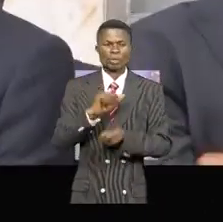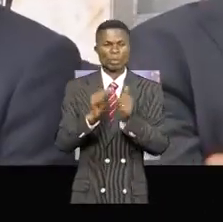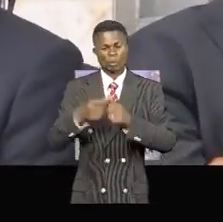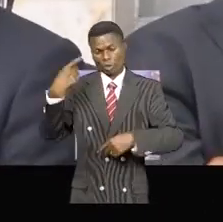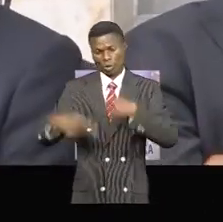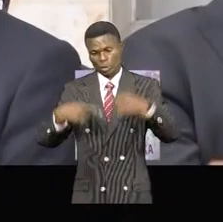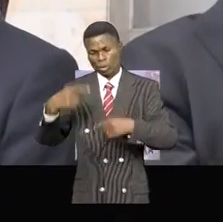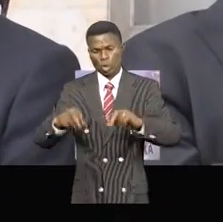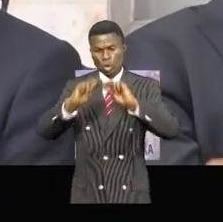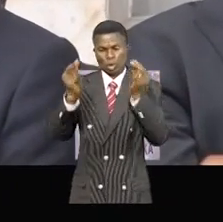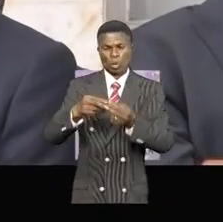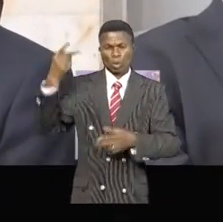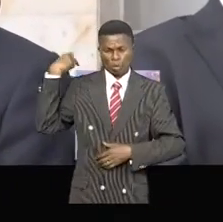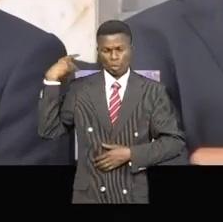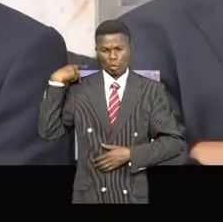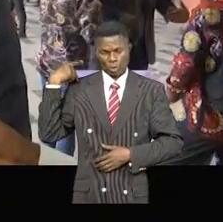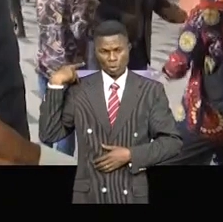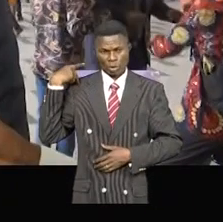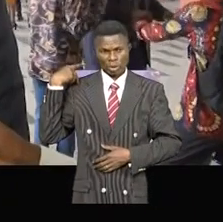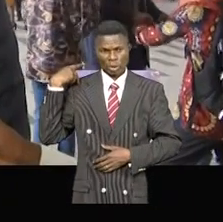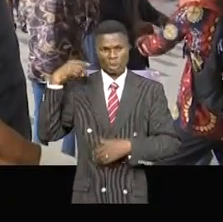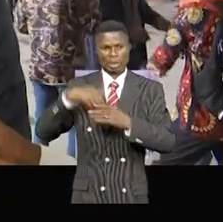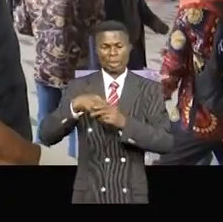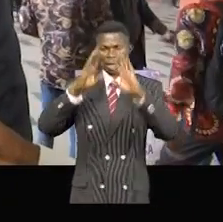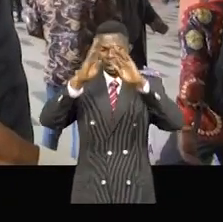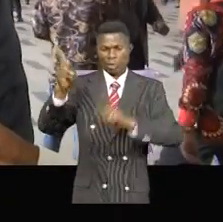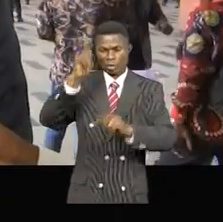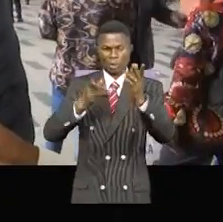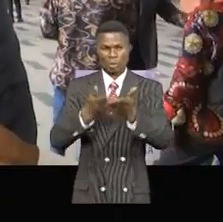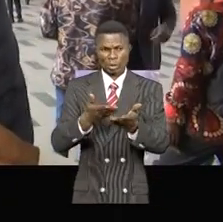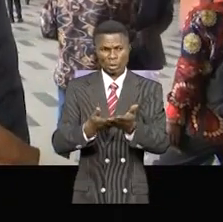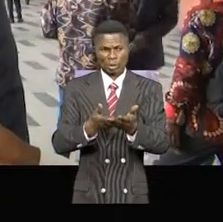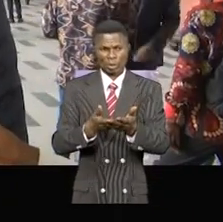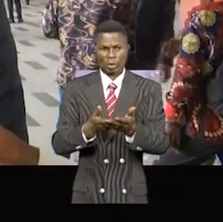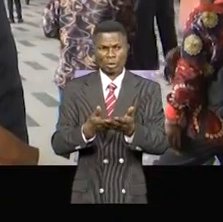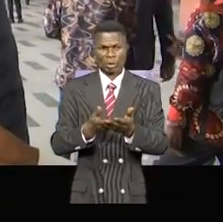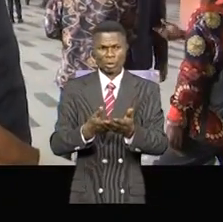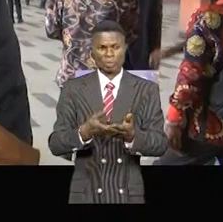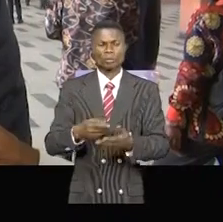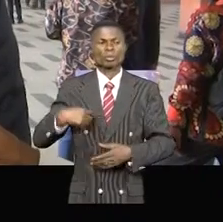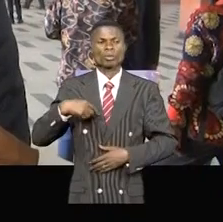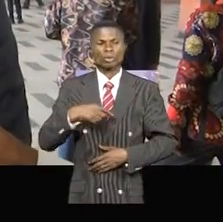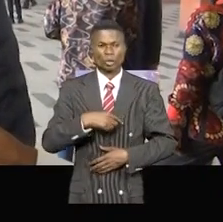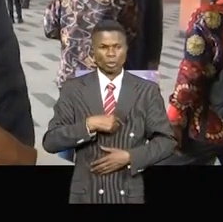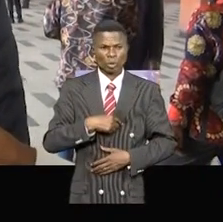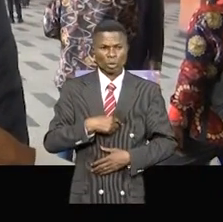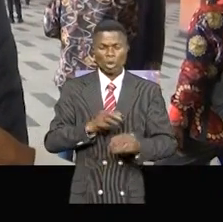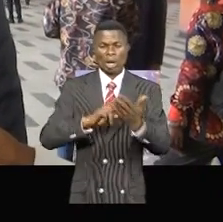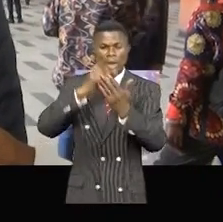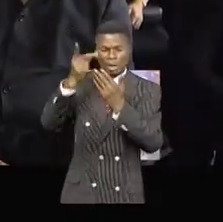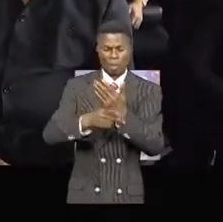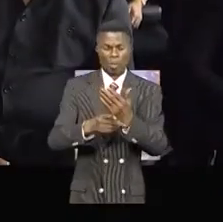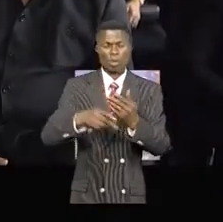entre nous, les députés, sur les sujets mis à l'ordre du jour, c'est lui qui nous